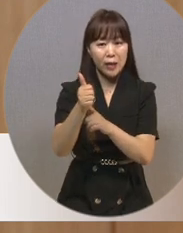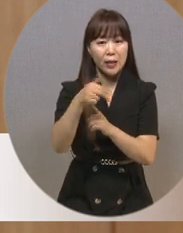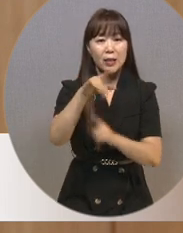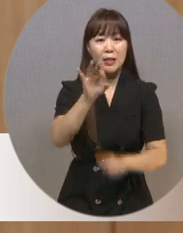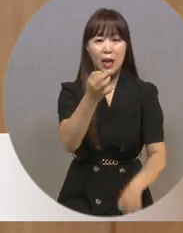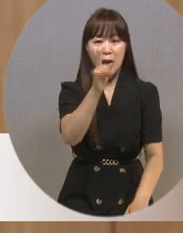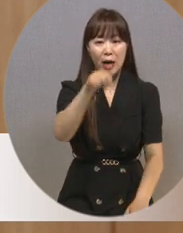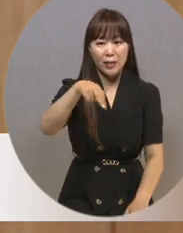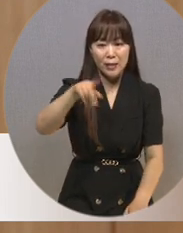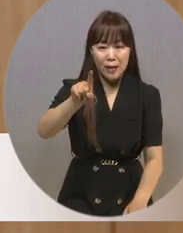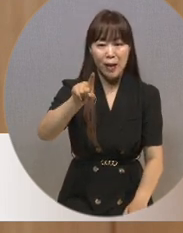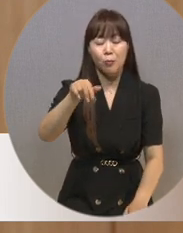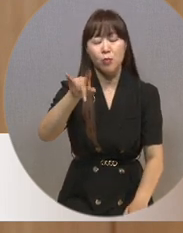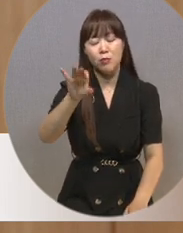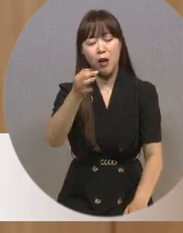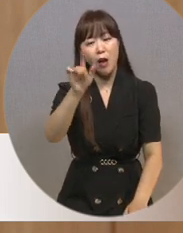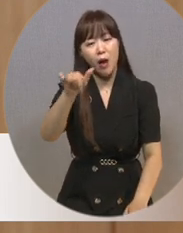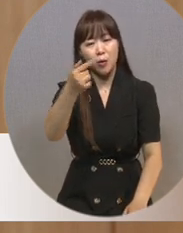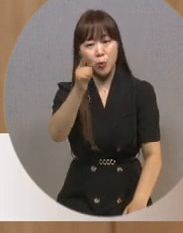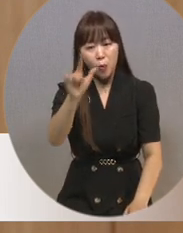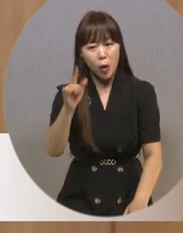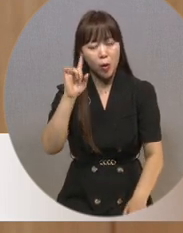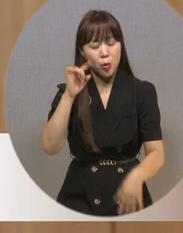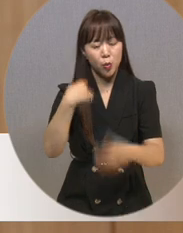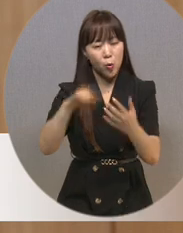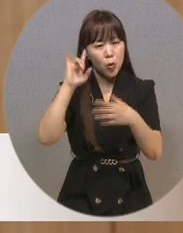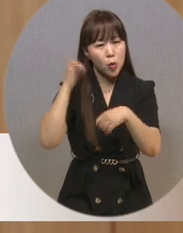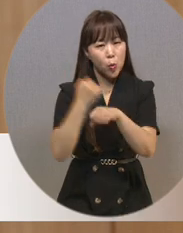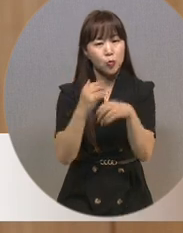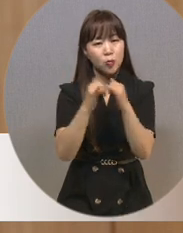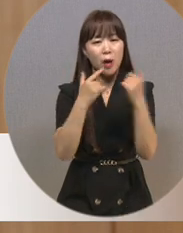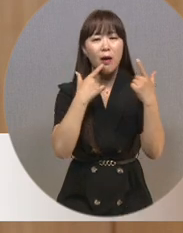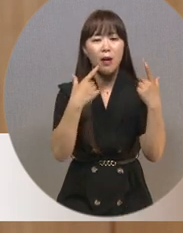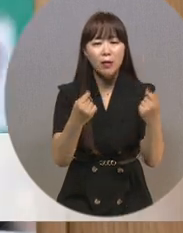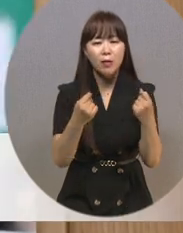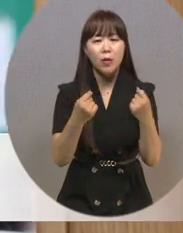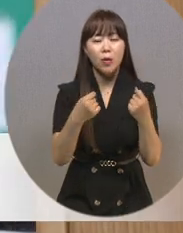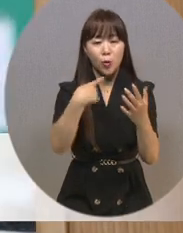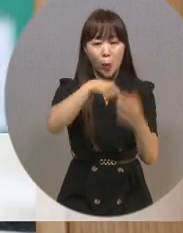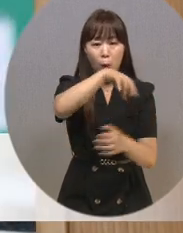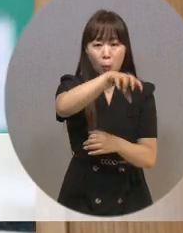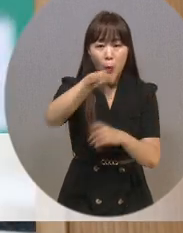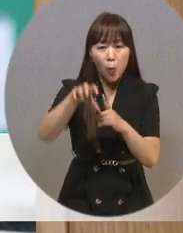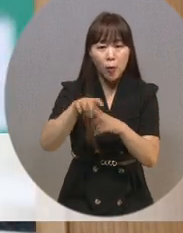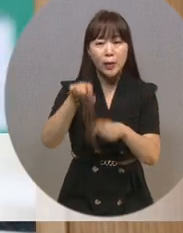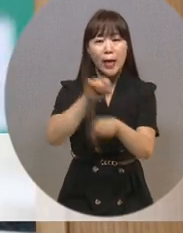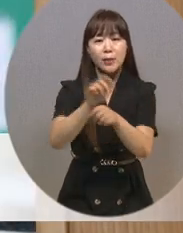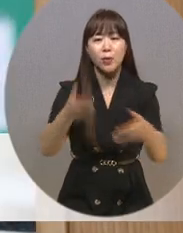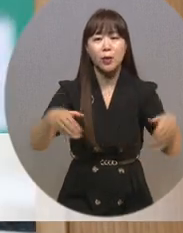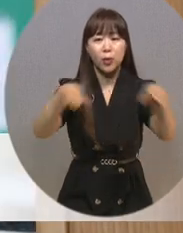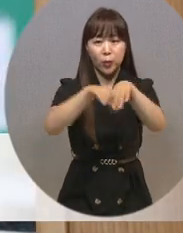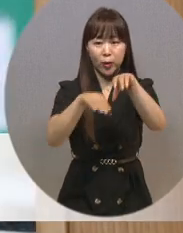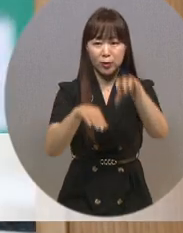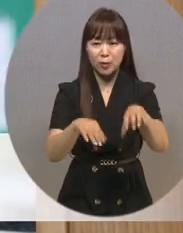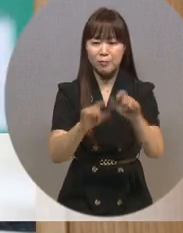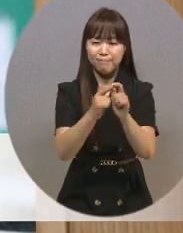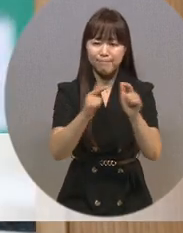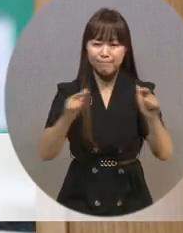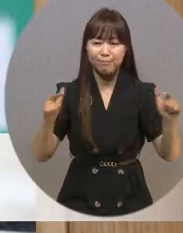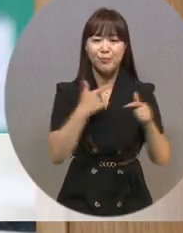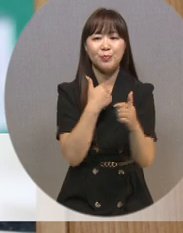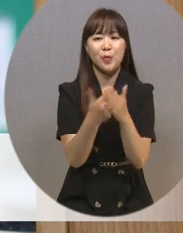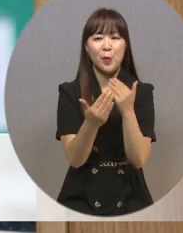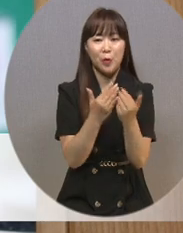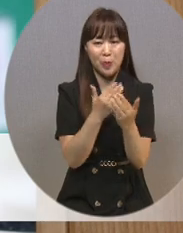장학관, 교육연구사, 뭐 교육연구관 등 교육 현장 및 교육 행정기관에서 다양한 경험을